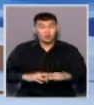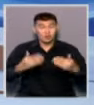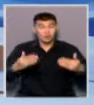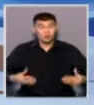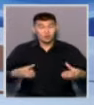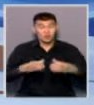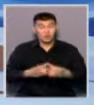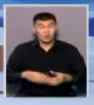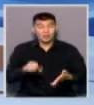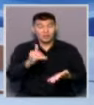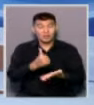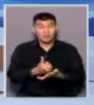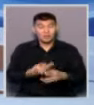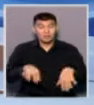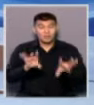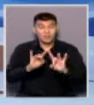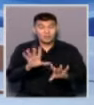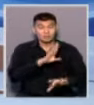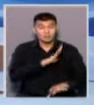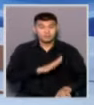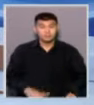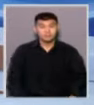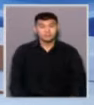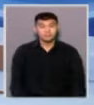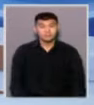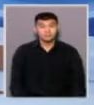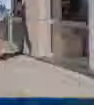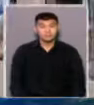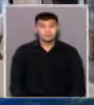құрылымдық статистика басқармасы хабарлады.